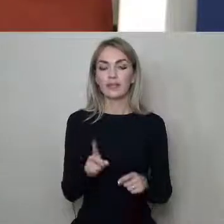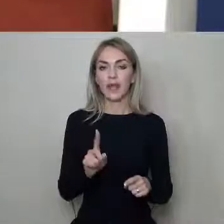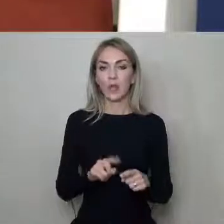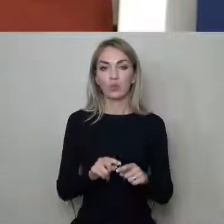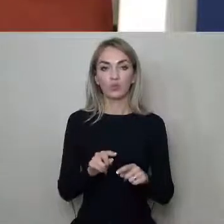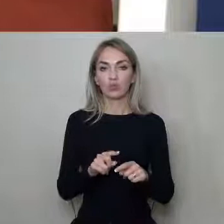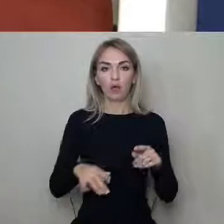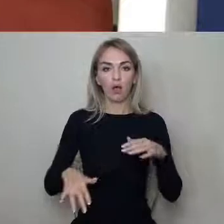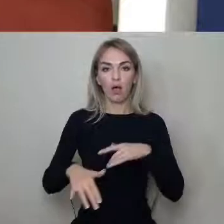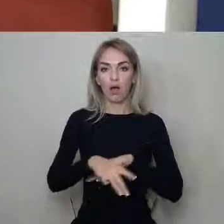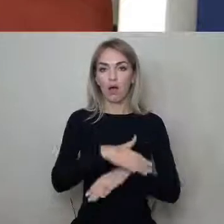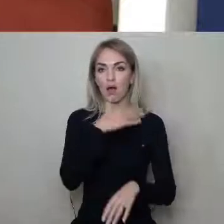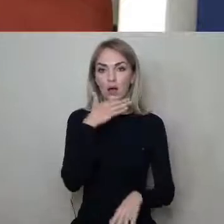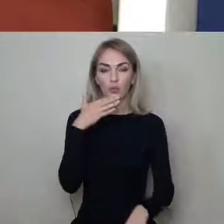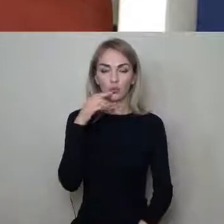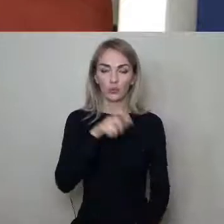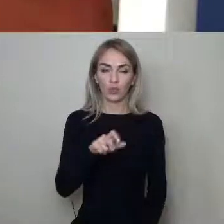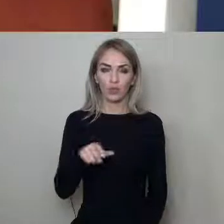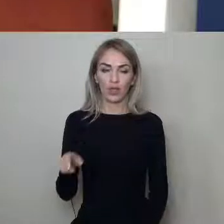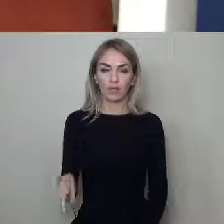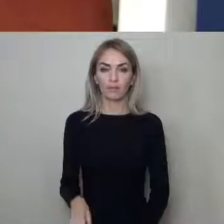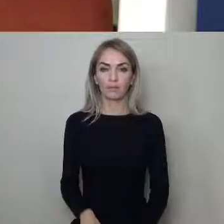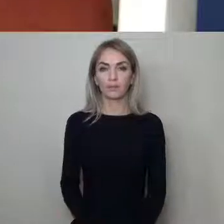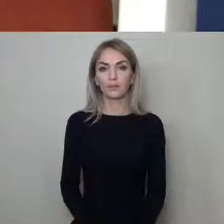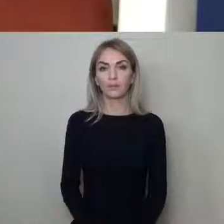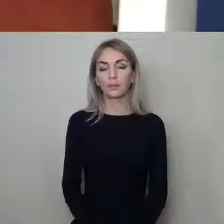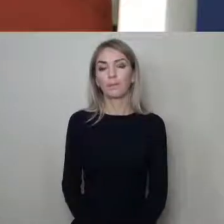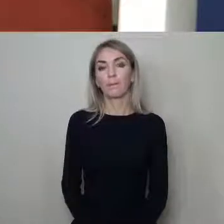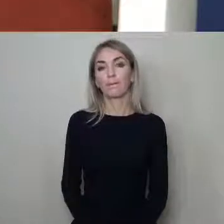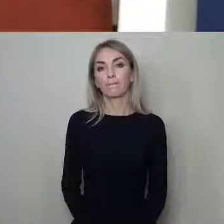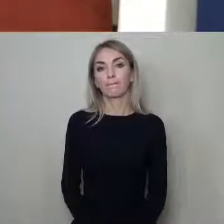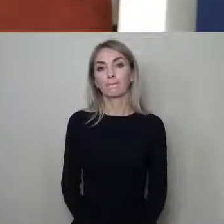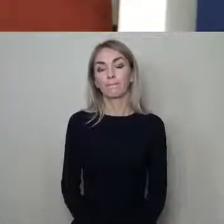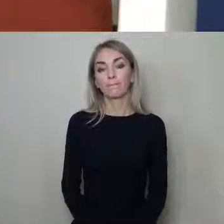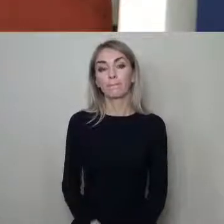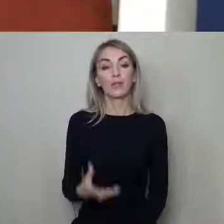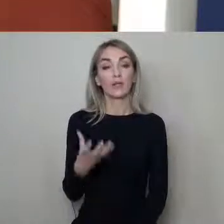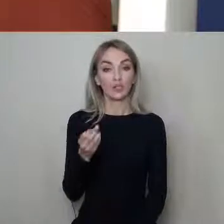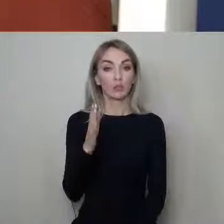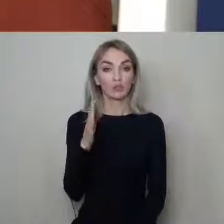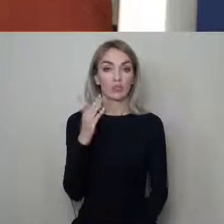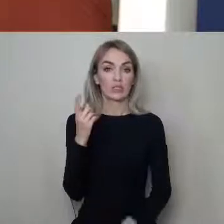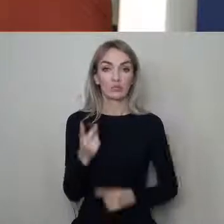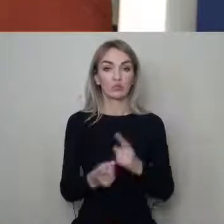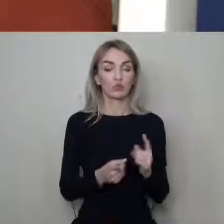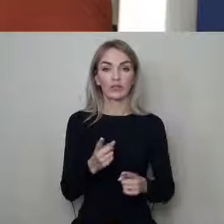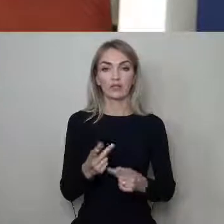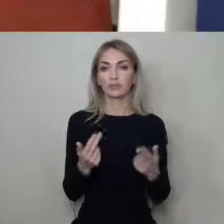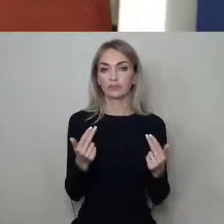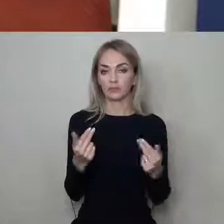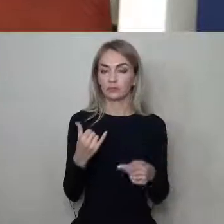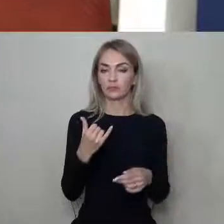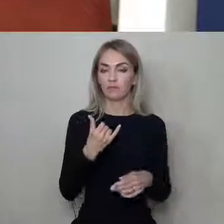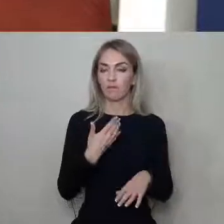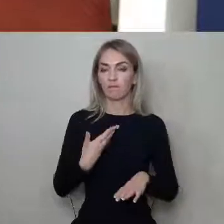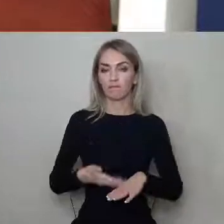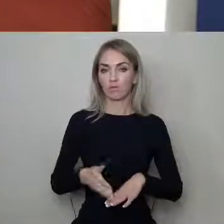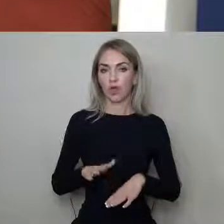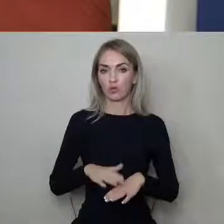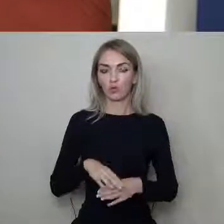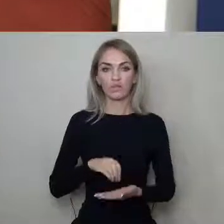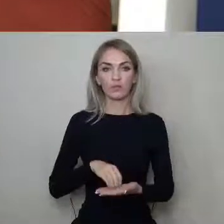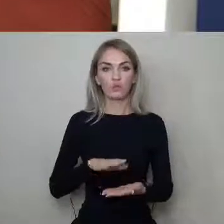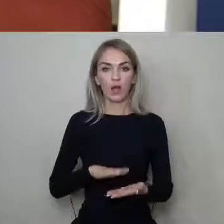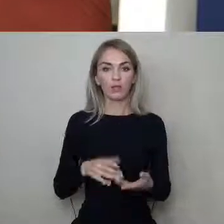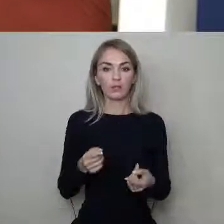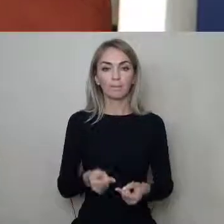this army of people, members of the PECs? Так, у нас Changing. They keep changing. налаштувати